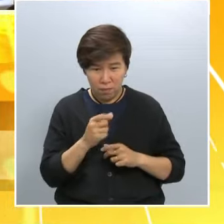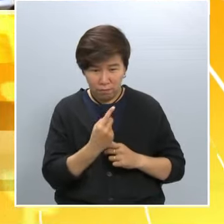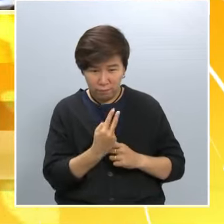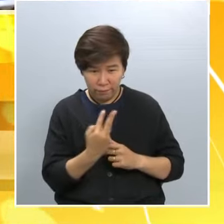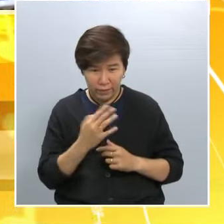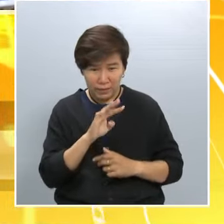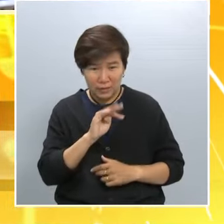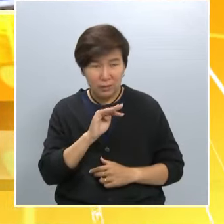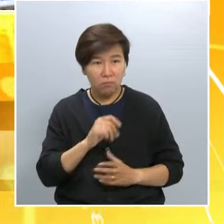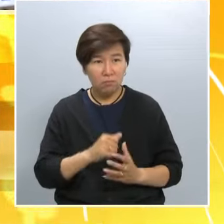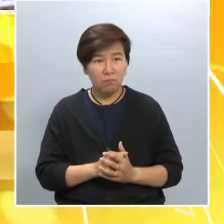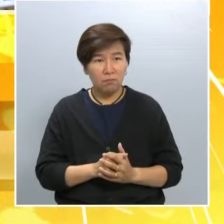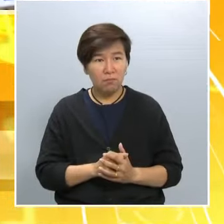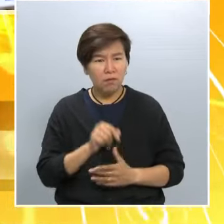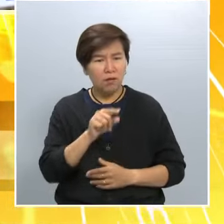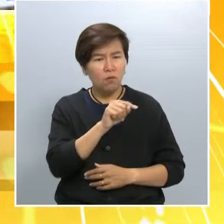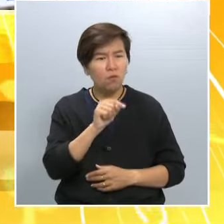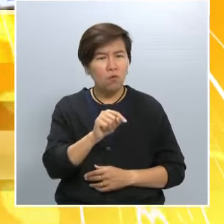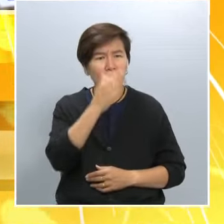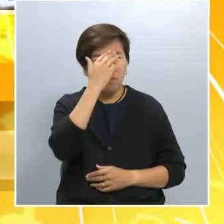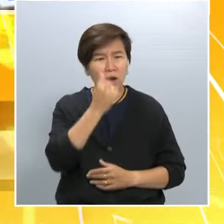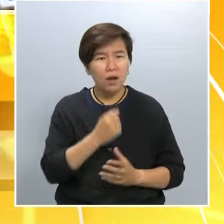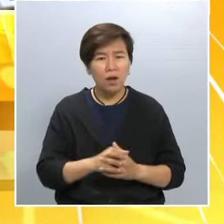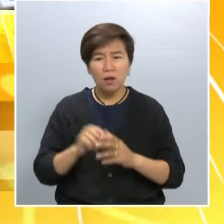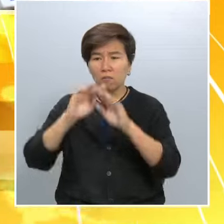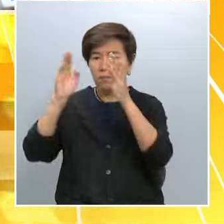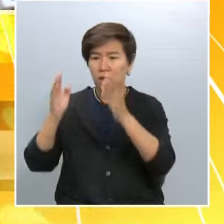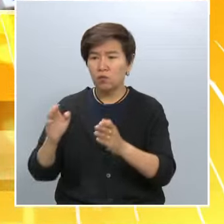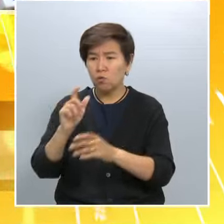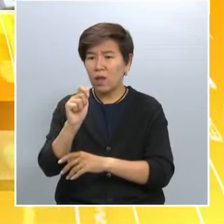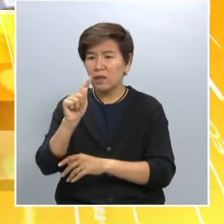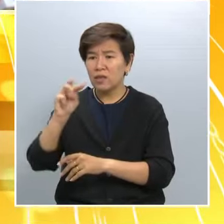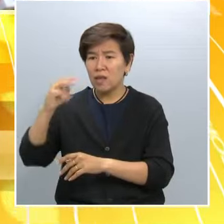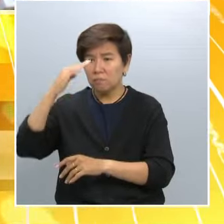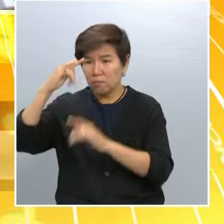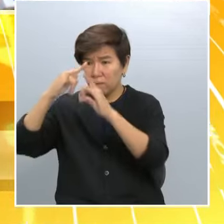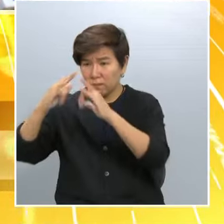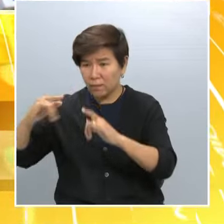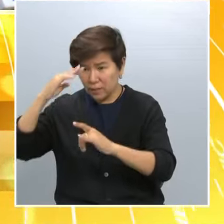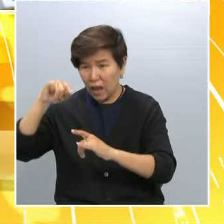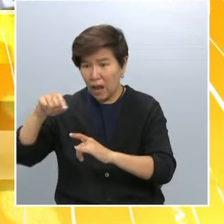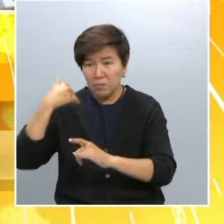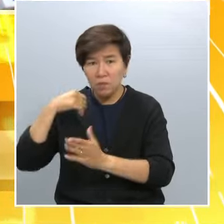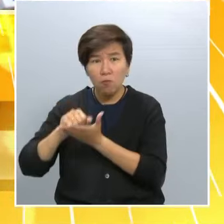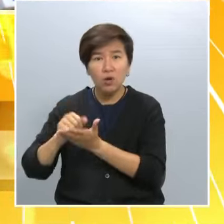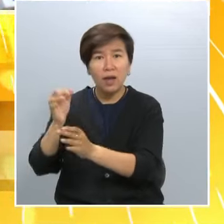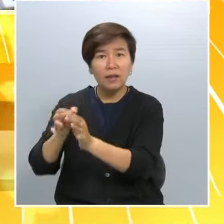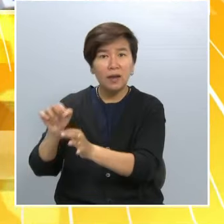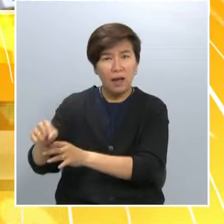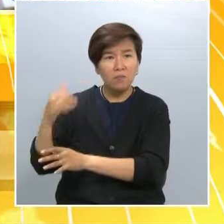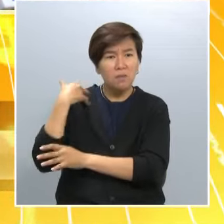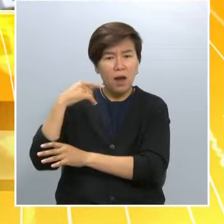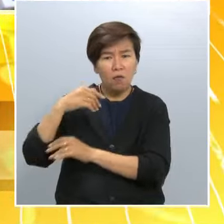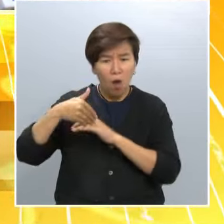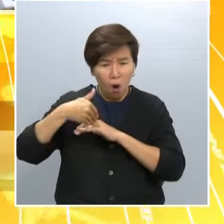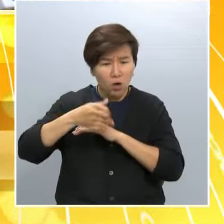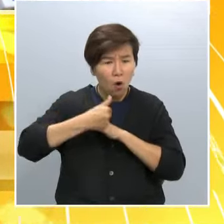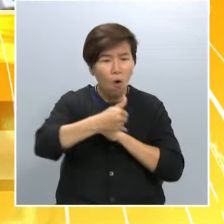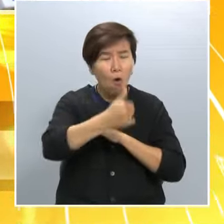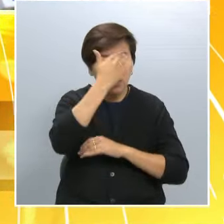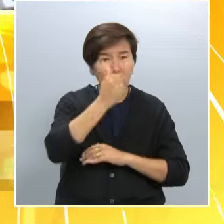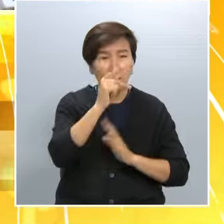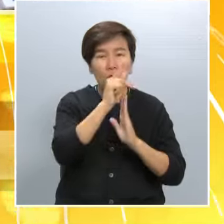ต้องออกมากดตรงนี้ในค่ายน่าจะมีตู้ atmมยปกติในค่ายทหารก็มีบริการทุกอย่างทิ้งท้ายคุณจิรัตน์บอกว่ามันผิด